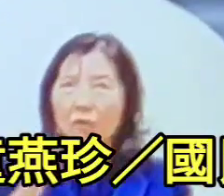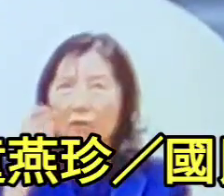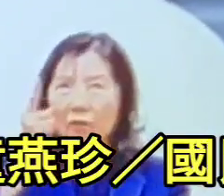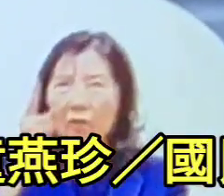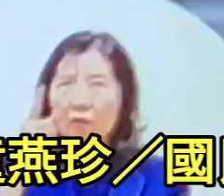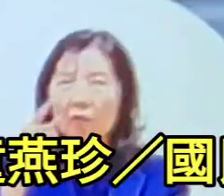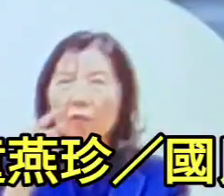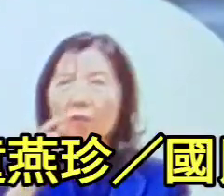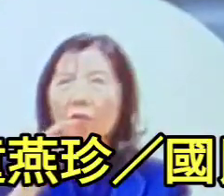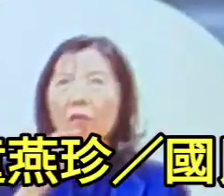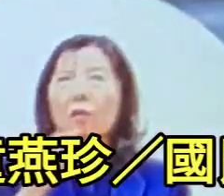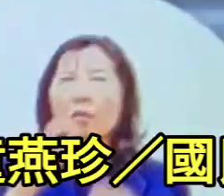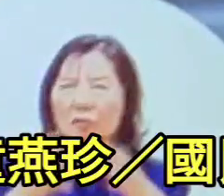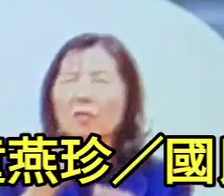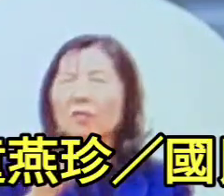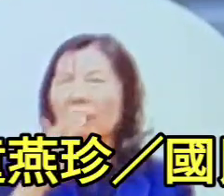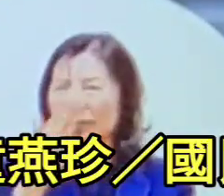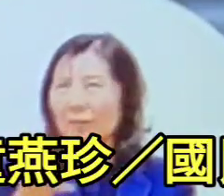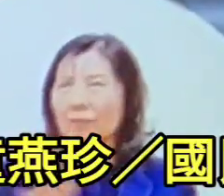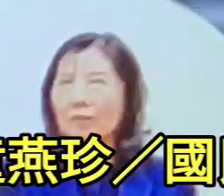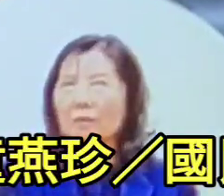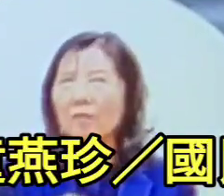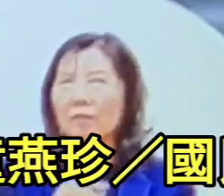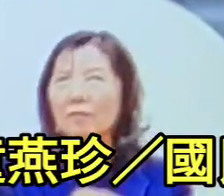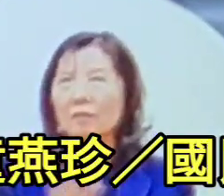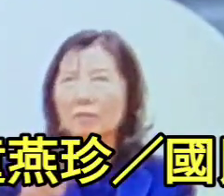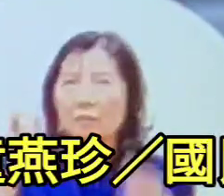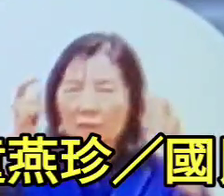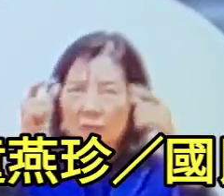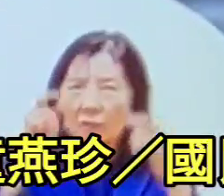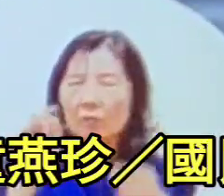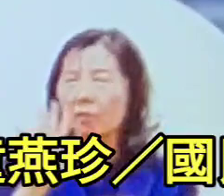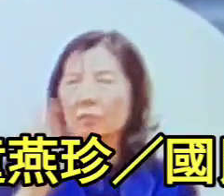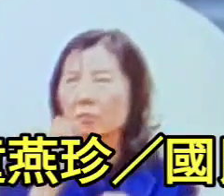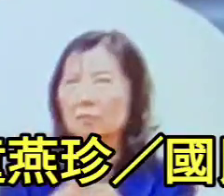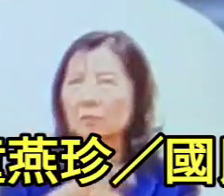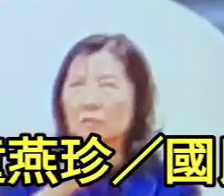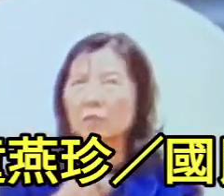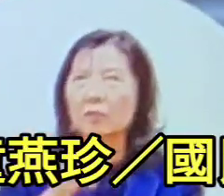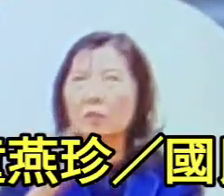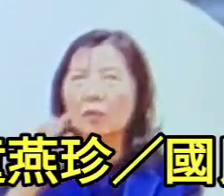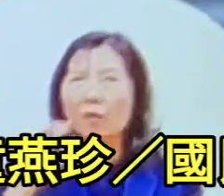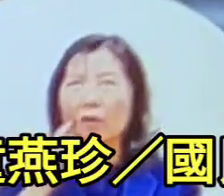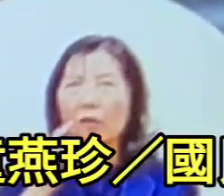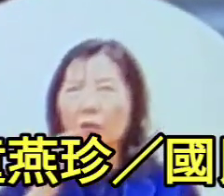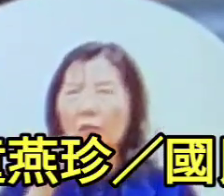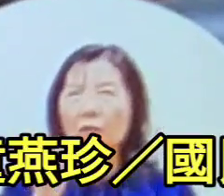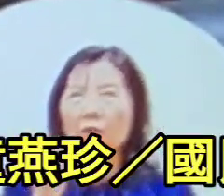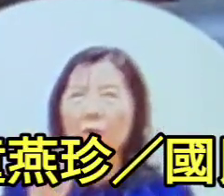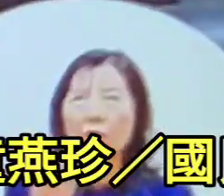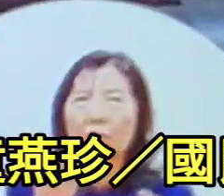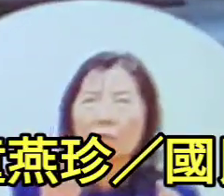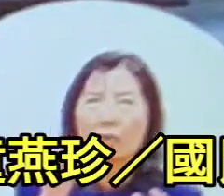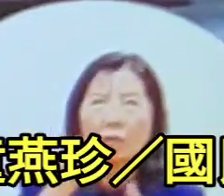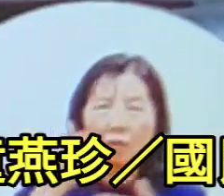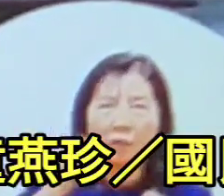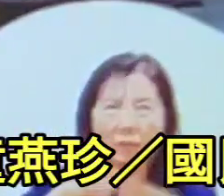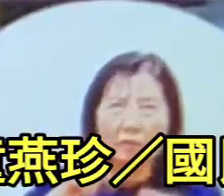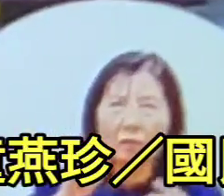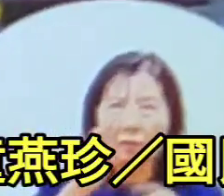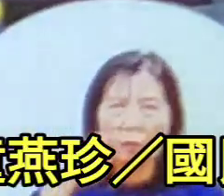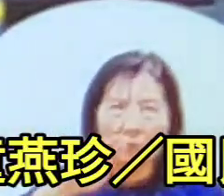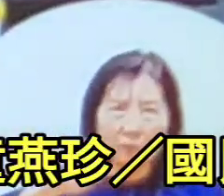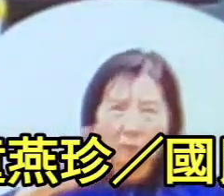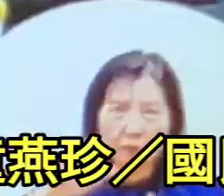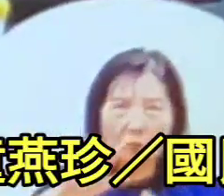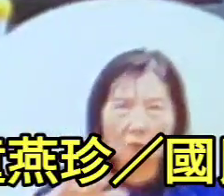失败的例子啊，所以我们高雄就不这么做。我们看到澳门的海事博物馆，你到里面去参观，你就发现很多都是